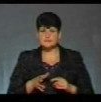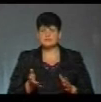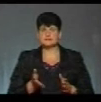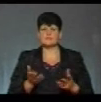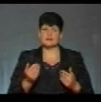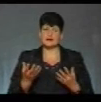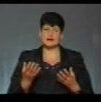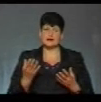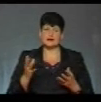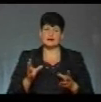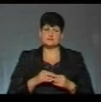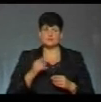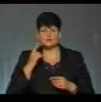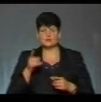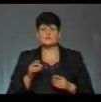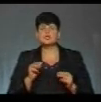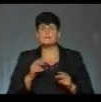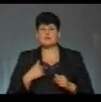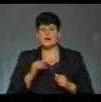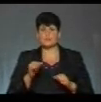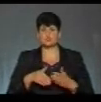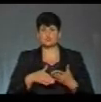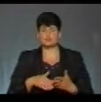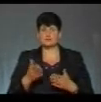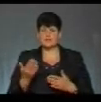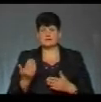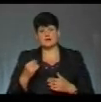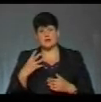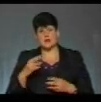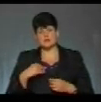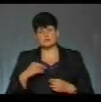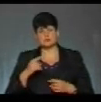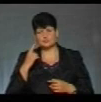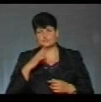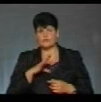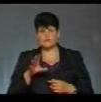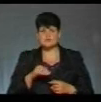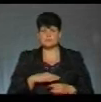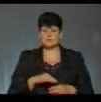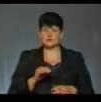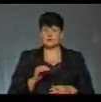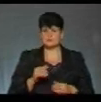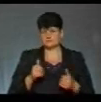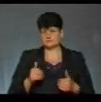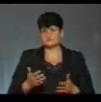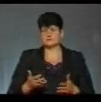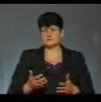подумаємо про рішення. Чим я тобі можу допомогти? Давай разом подумаємо так, щоб все було окей. Ось,